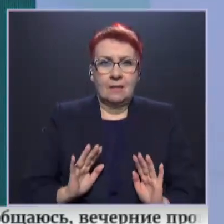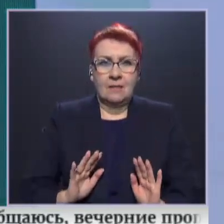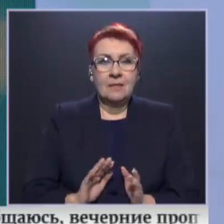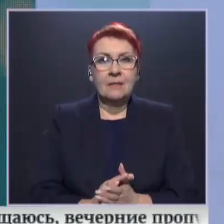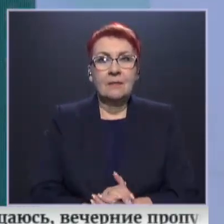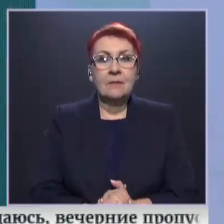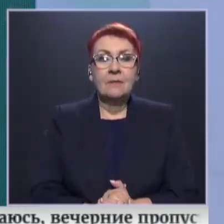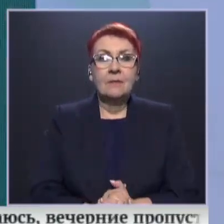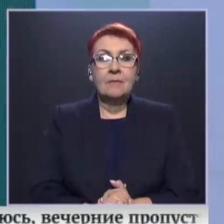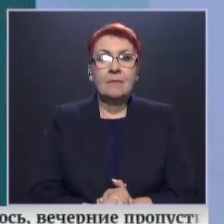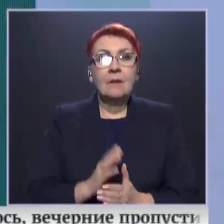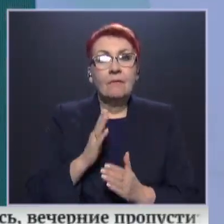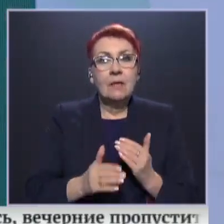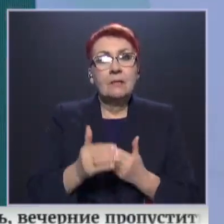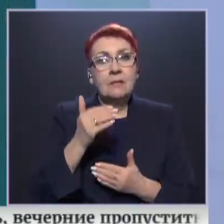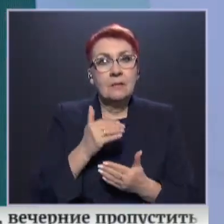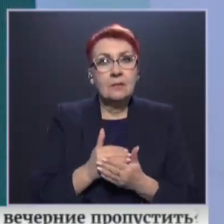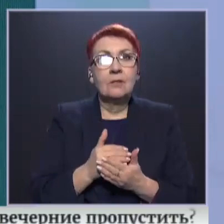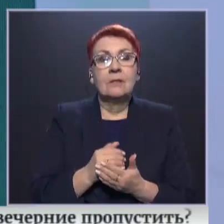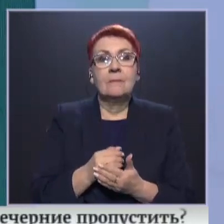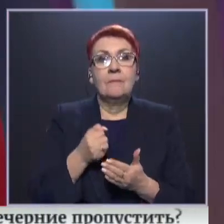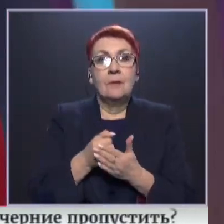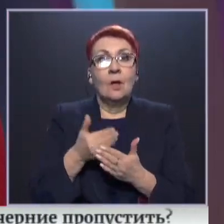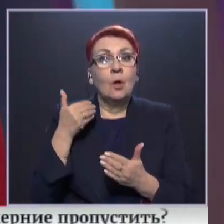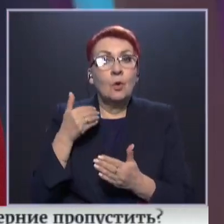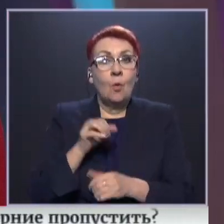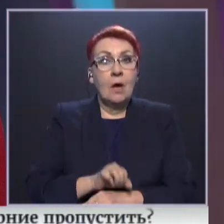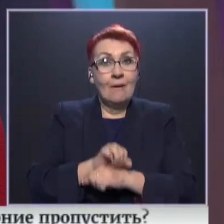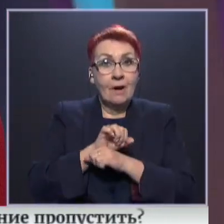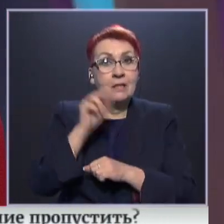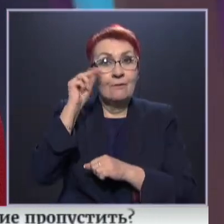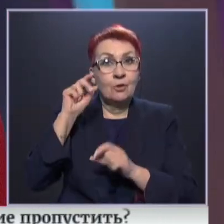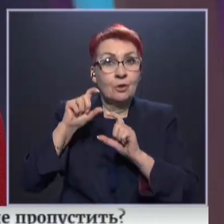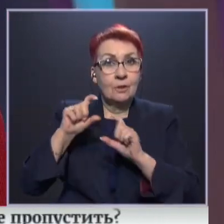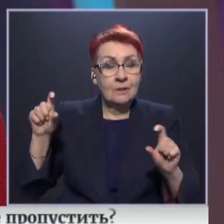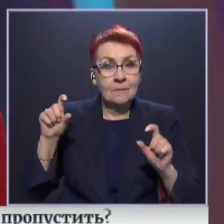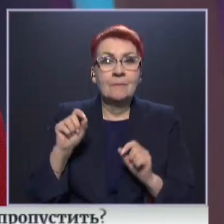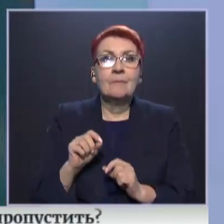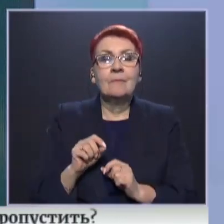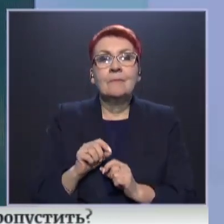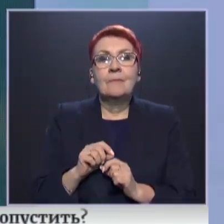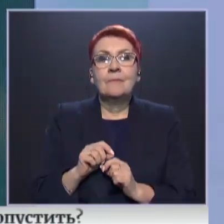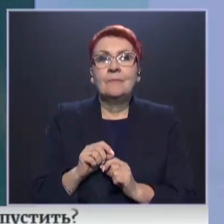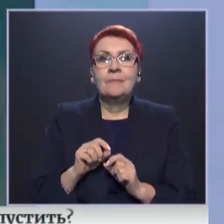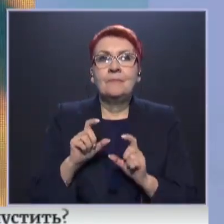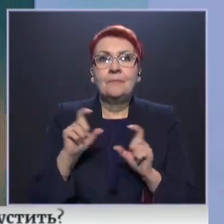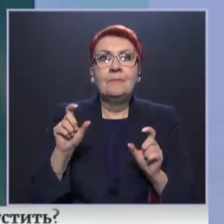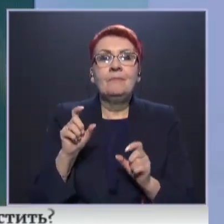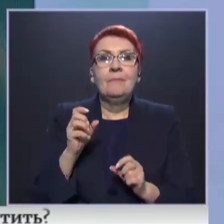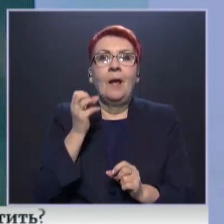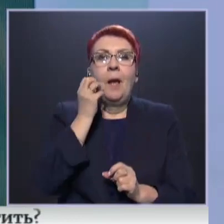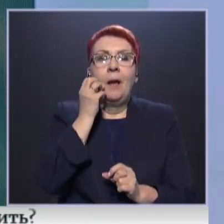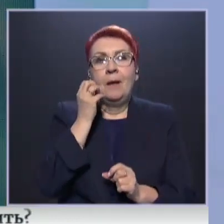концов, и до революции в учебных заведениях, в Институте благородных девиц идея о